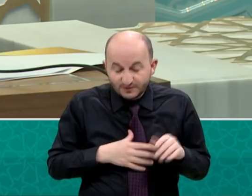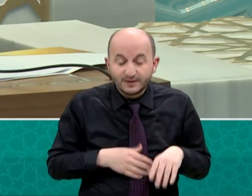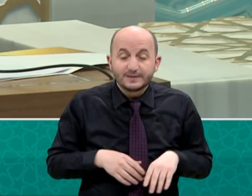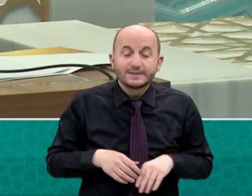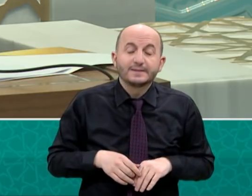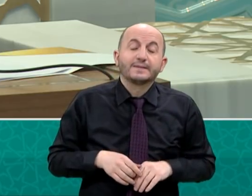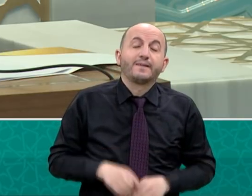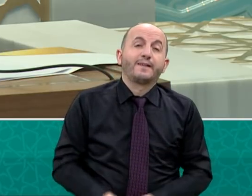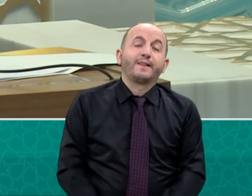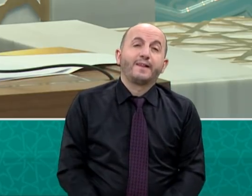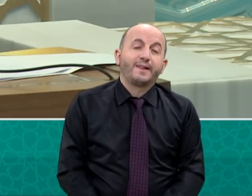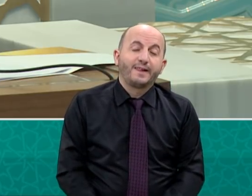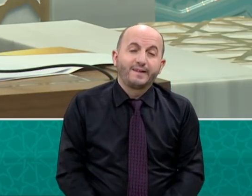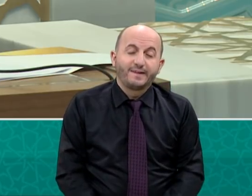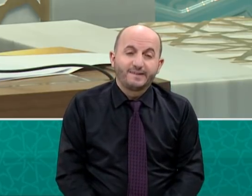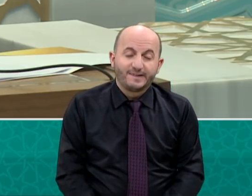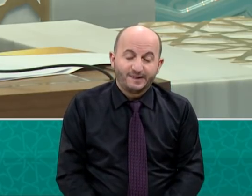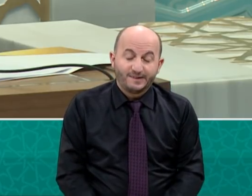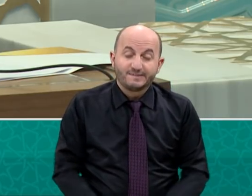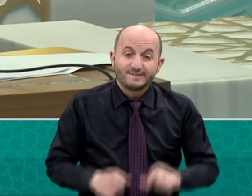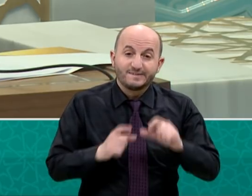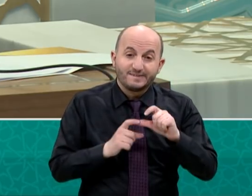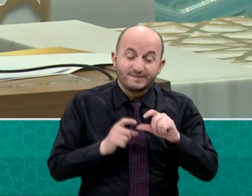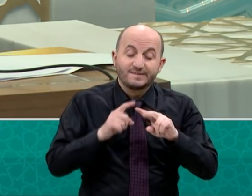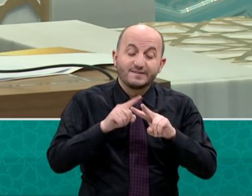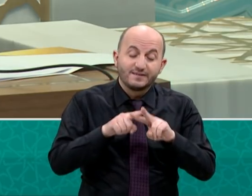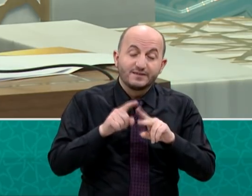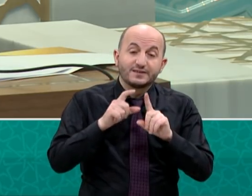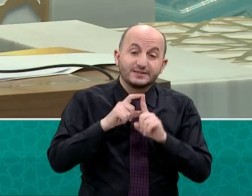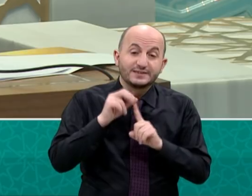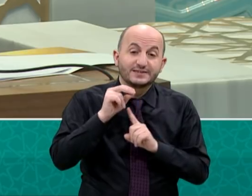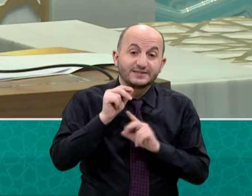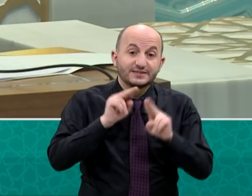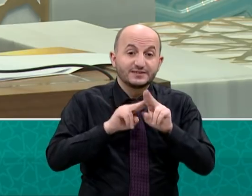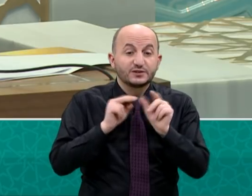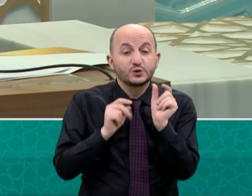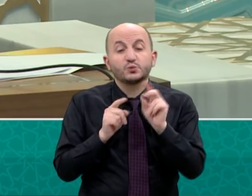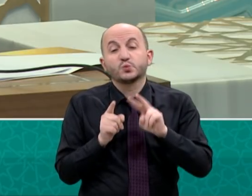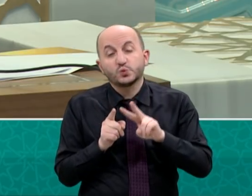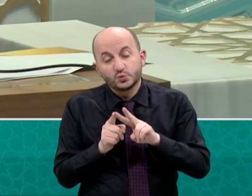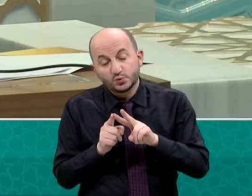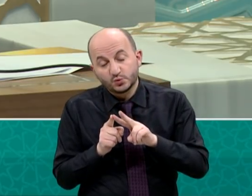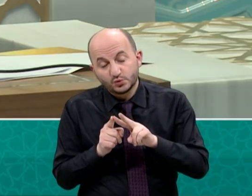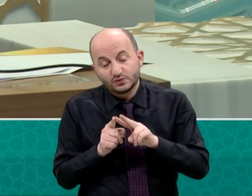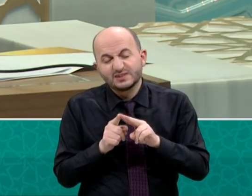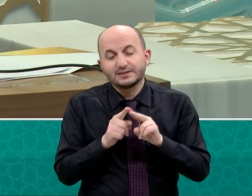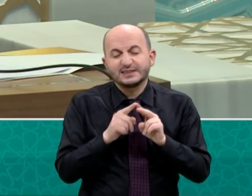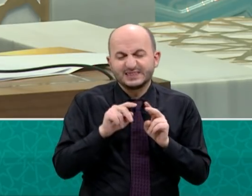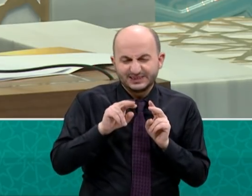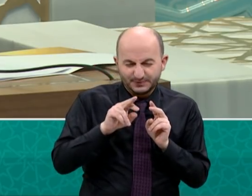sadikun, sadikin ve sadikat şeklinde, bunları özellikle zikrediyorum ki Kur'an okuduğumuzda ve